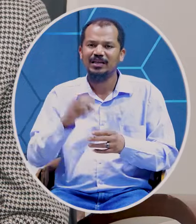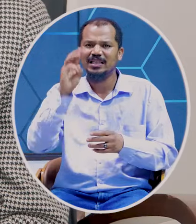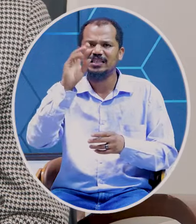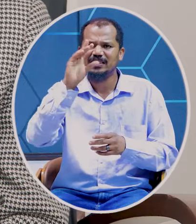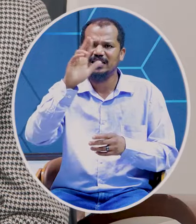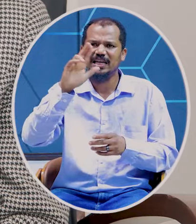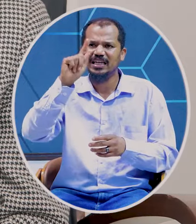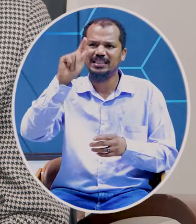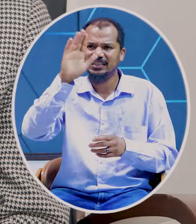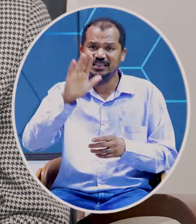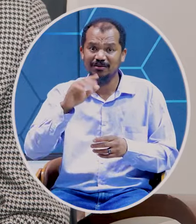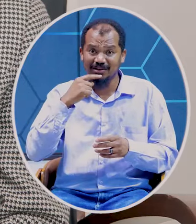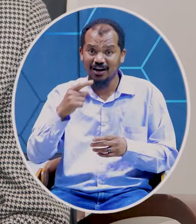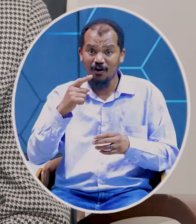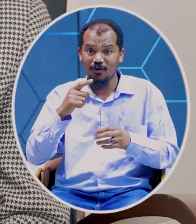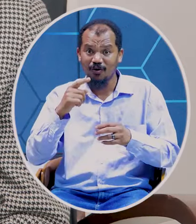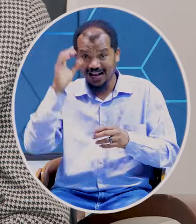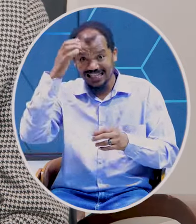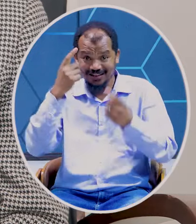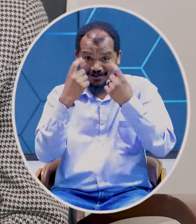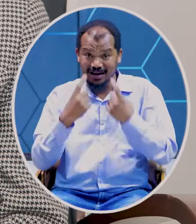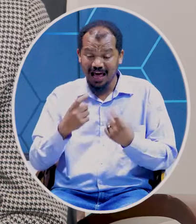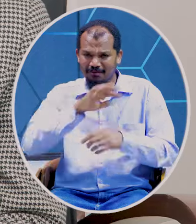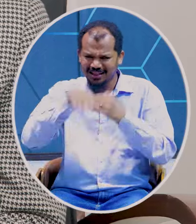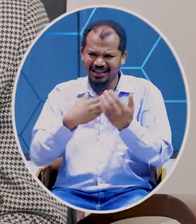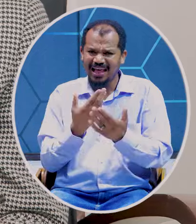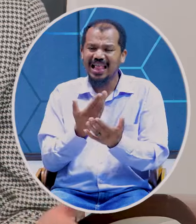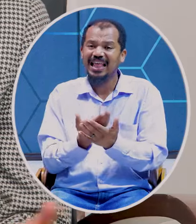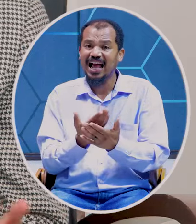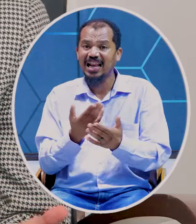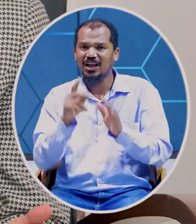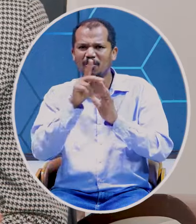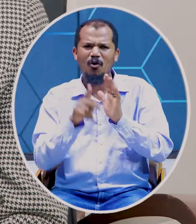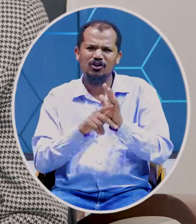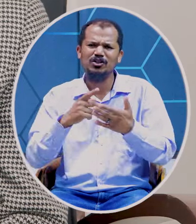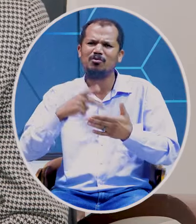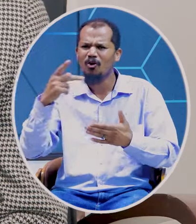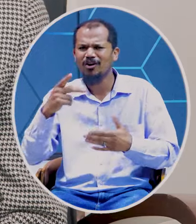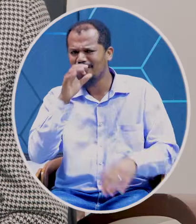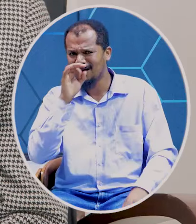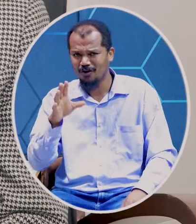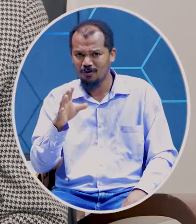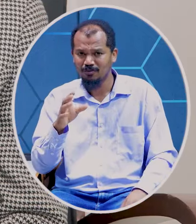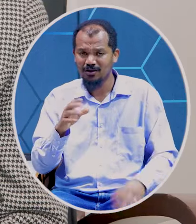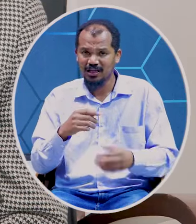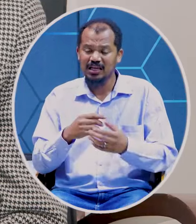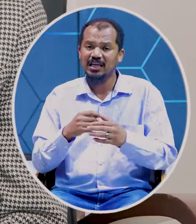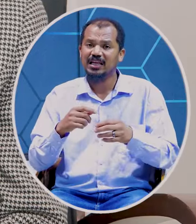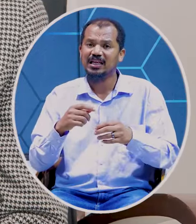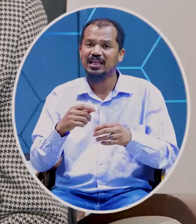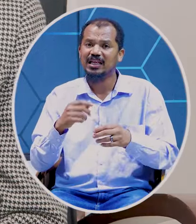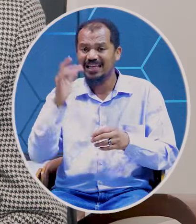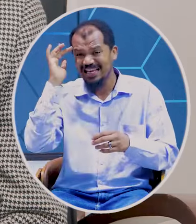ስክሪኒንግ የምንለው ቅድመ ካንሰር ምርመራ በአጠቃላይ በሀገሪቷ እንደ ፖሊሲ እንደ ፕሮግራም የለም፣ ግን ኤርሊ